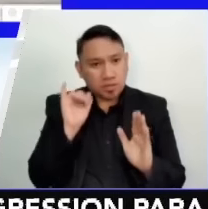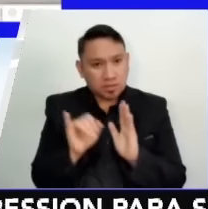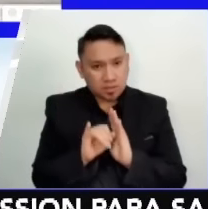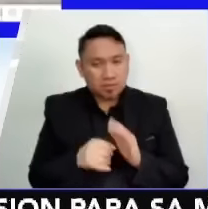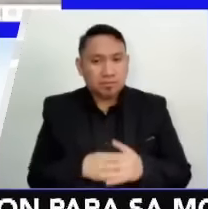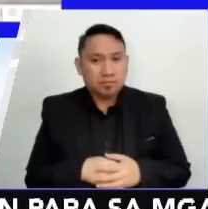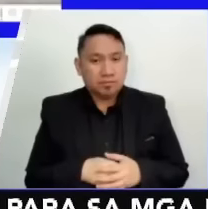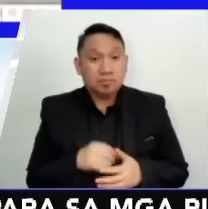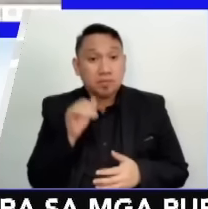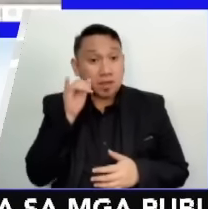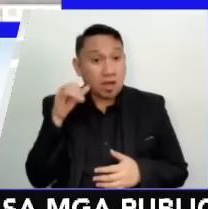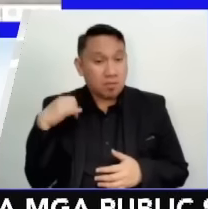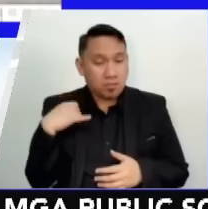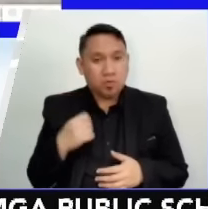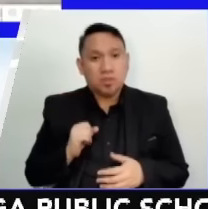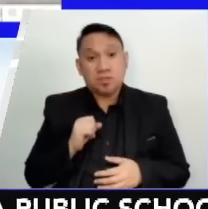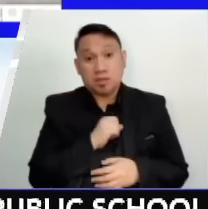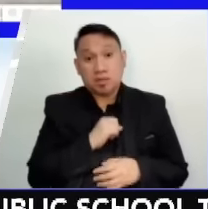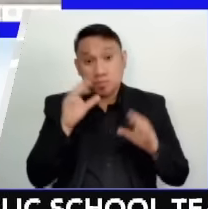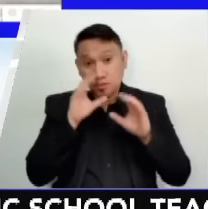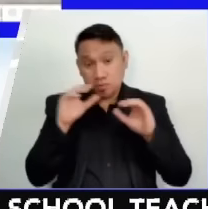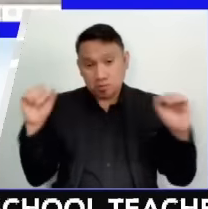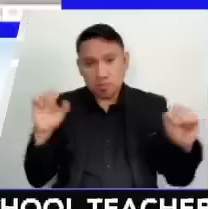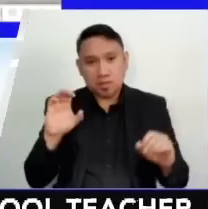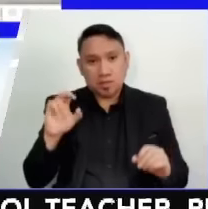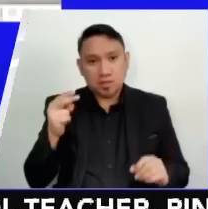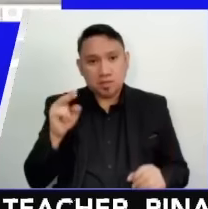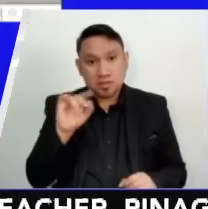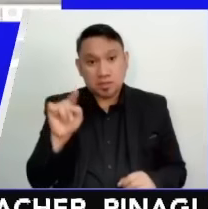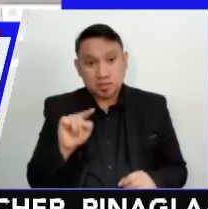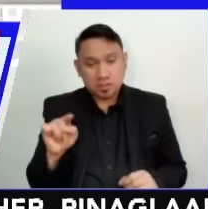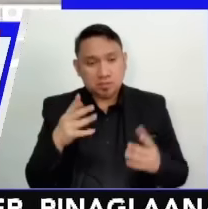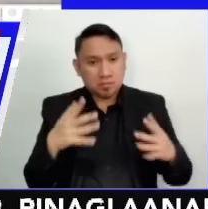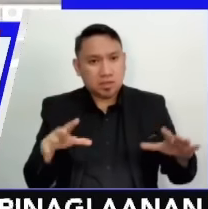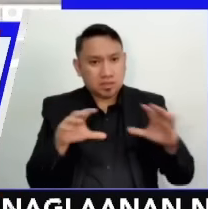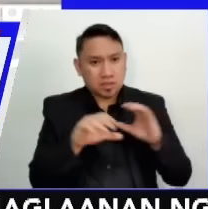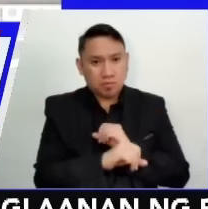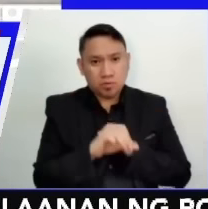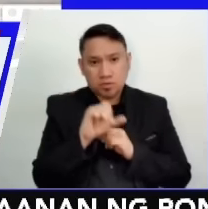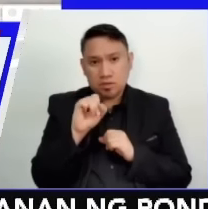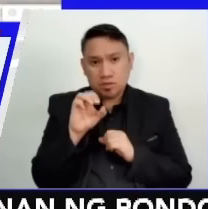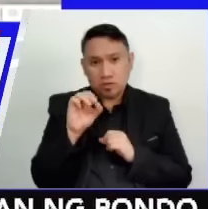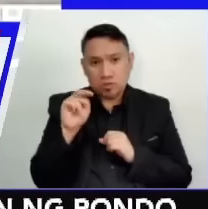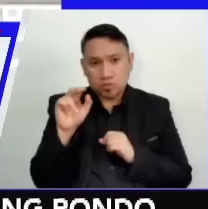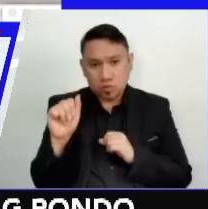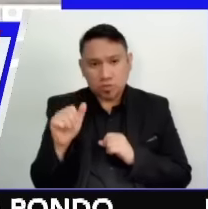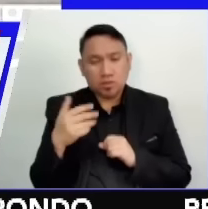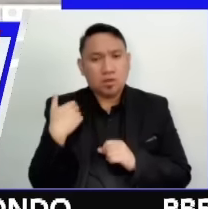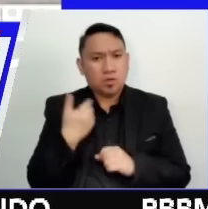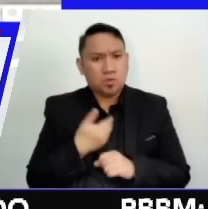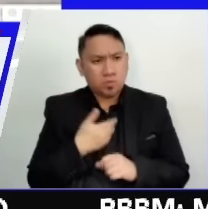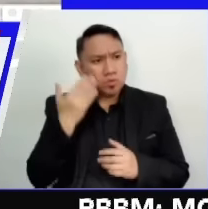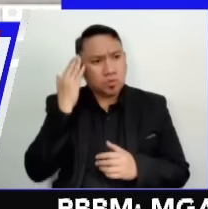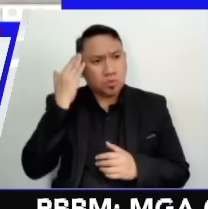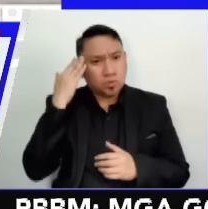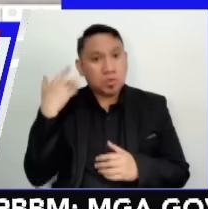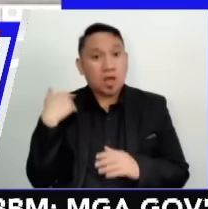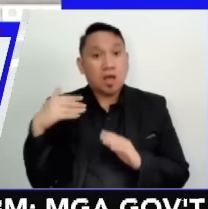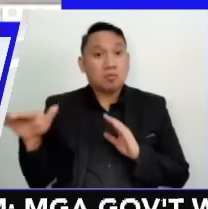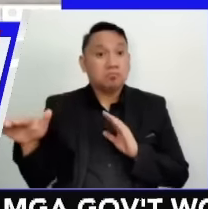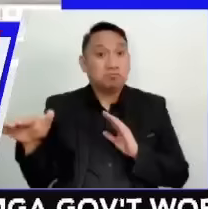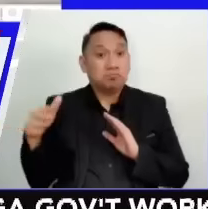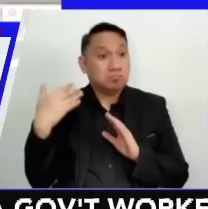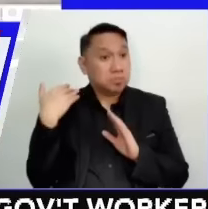ko si Senate President Escudero n pagkatapos ng SONA at napag-alaman natin na nagpadala pala itong si